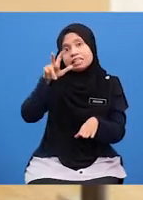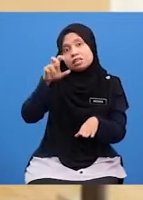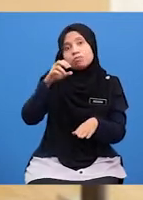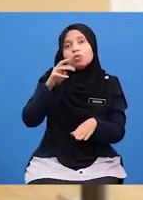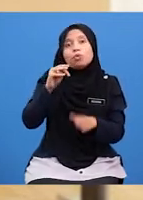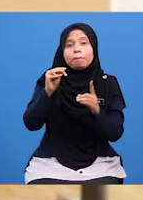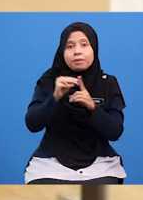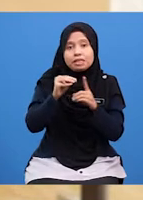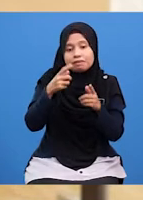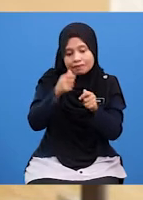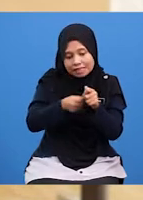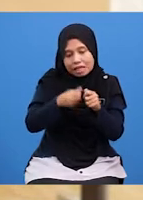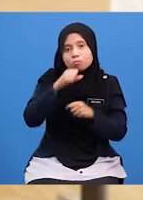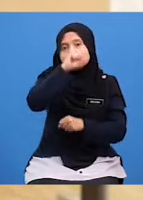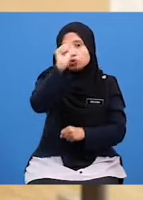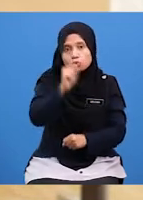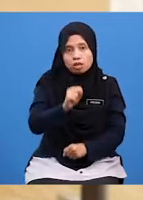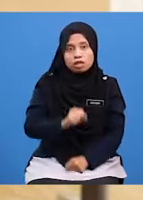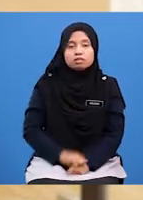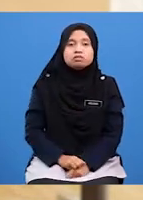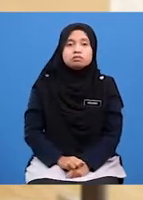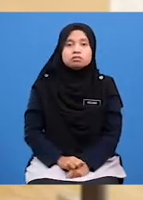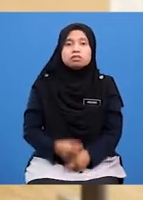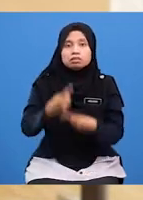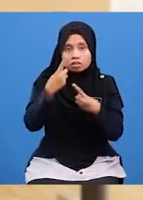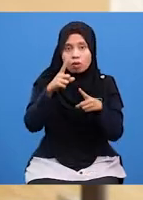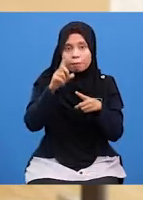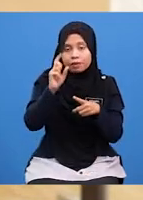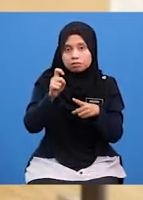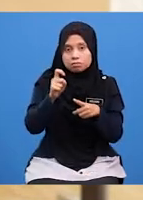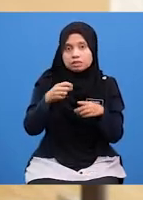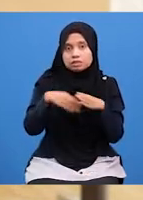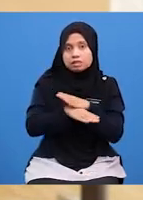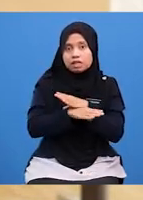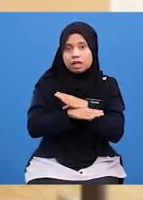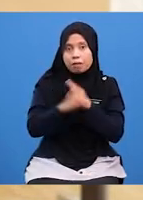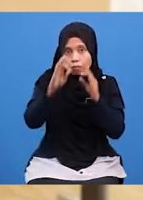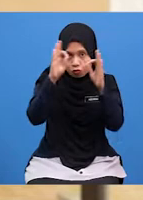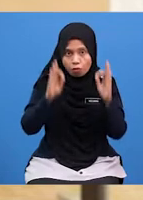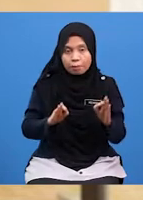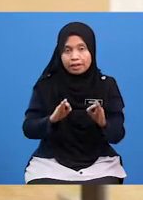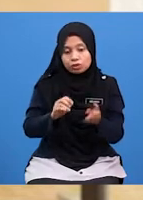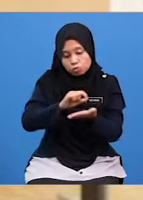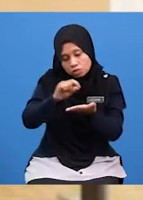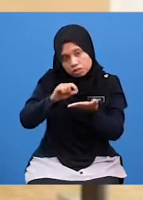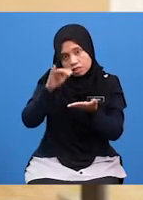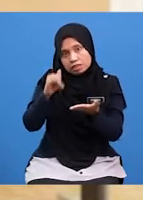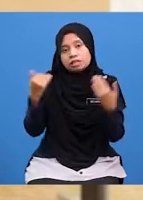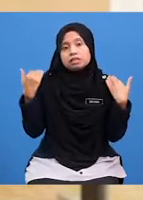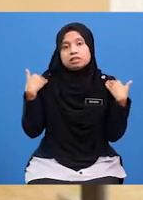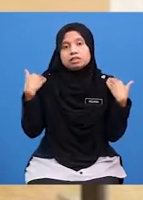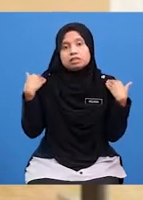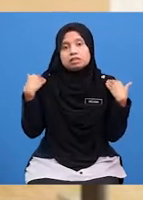30 minit setiap soalan. Jawapan mestilah dalam format esei yang